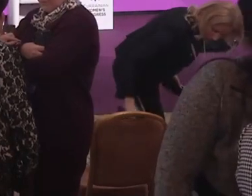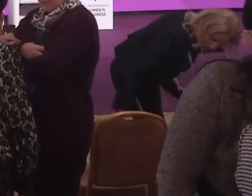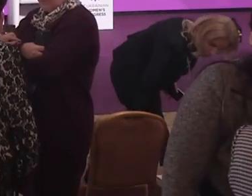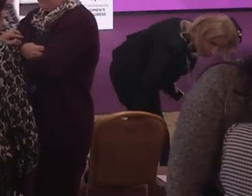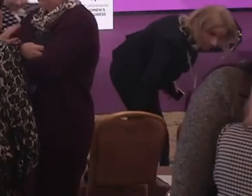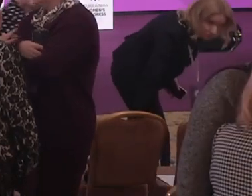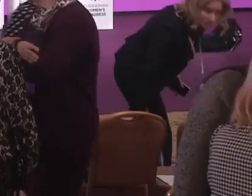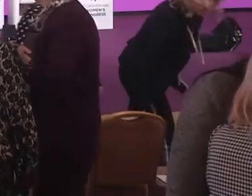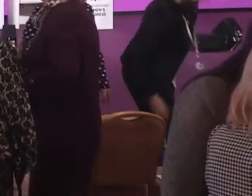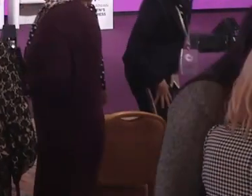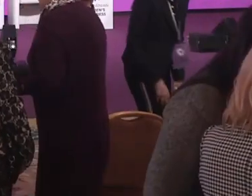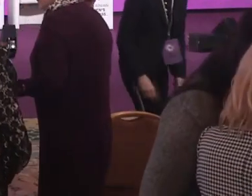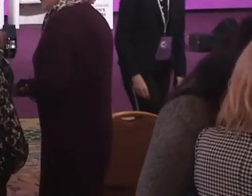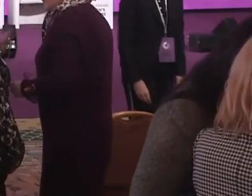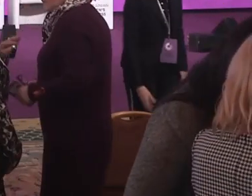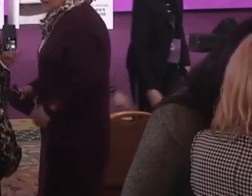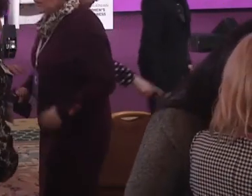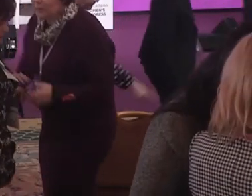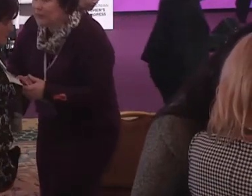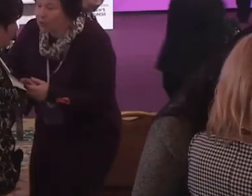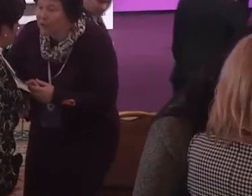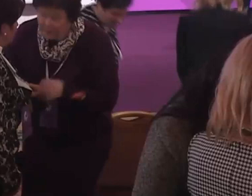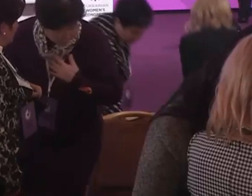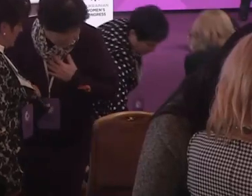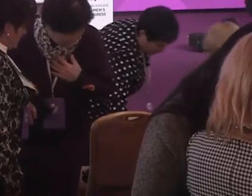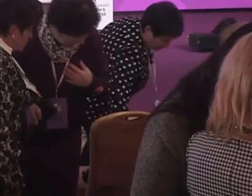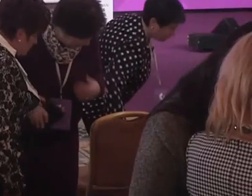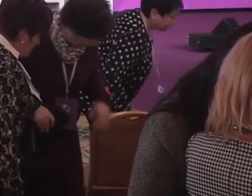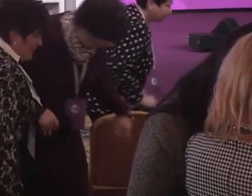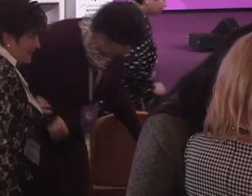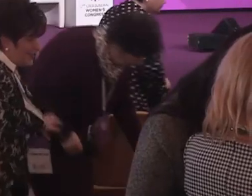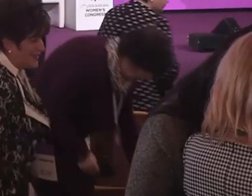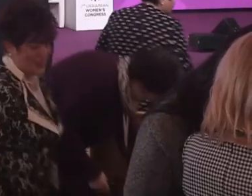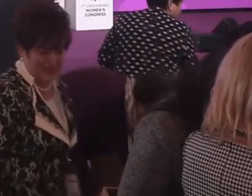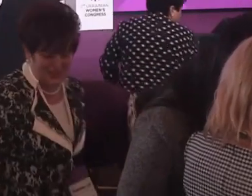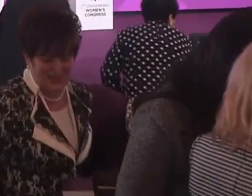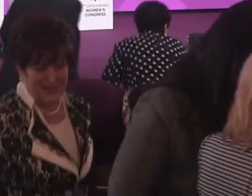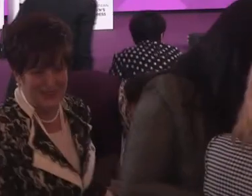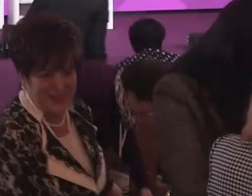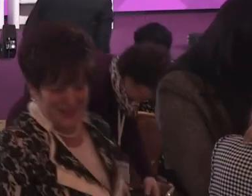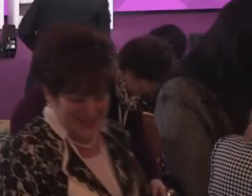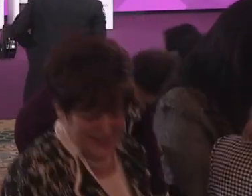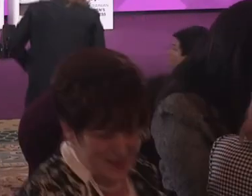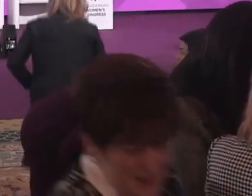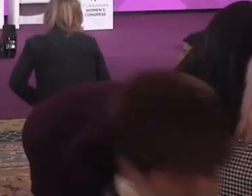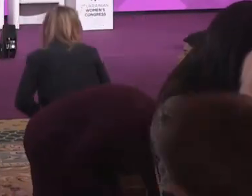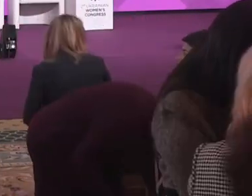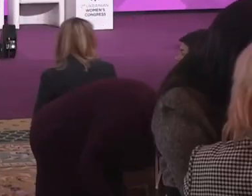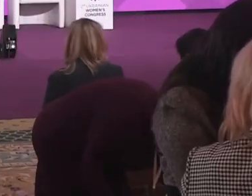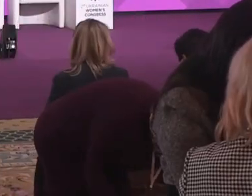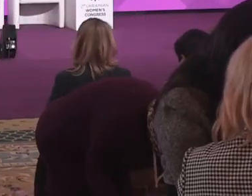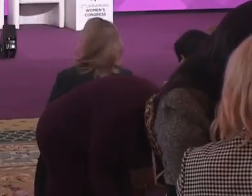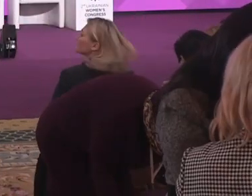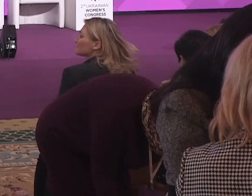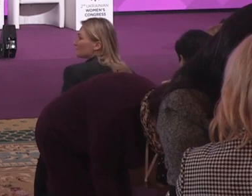подолання дискримінації на робочому місці та у підприємстві». Перша частина дискусії присвячена питанням дискримінації жінок